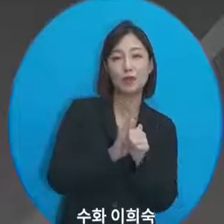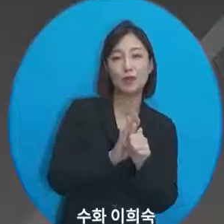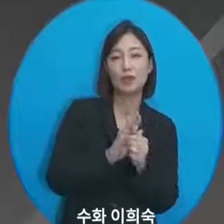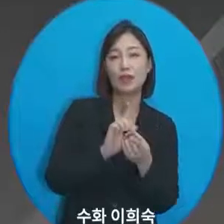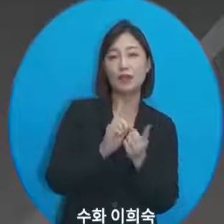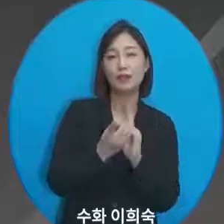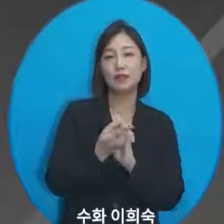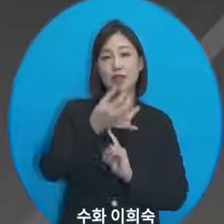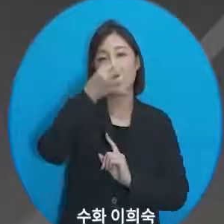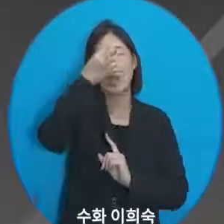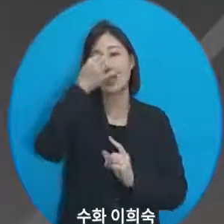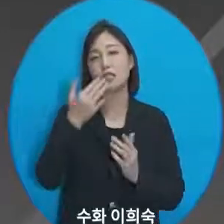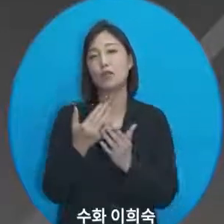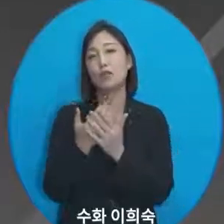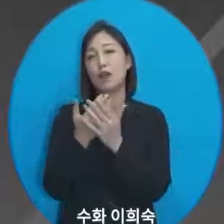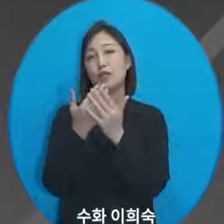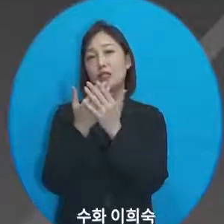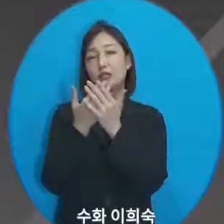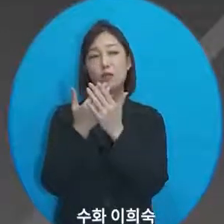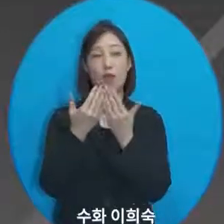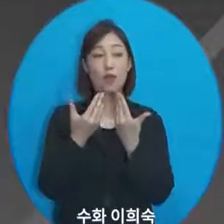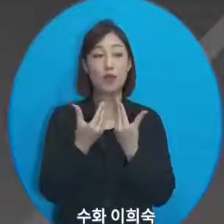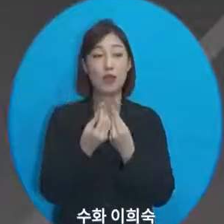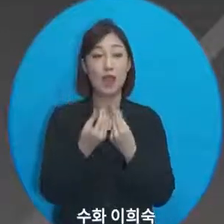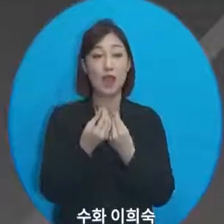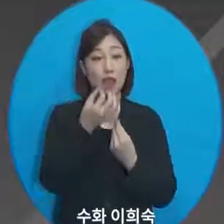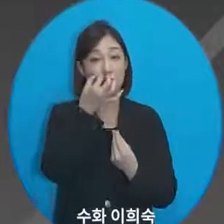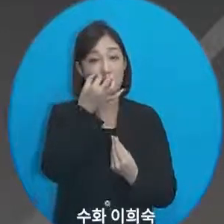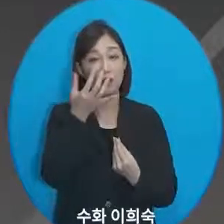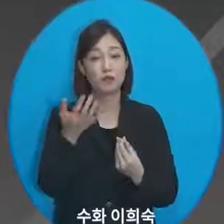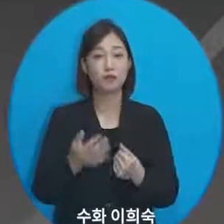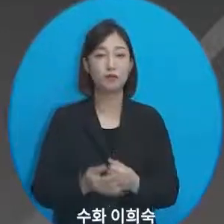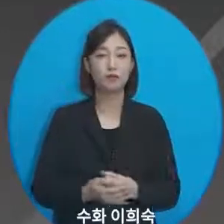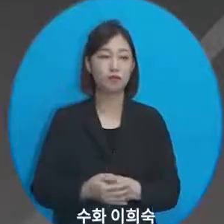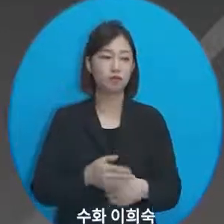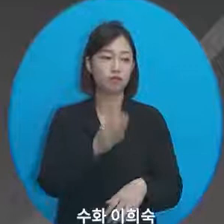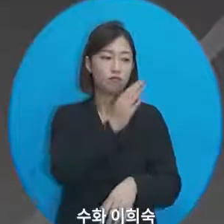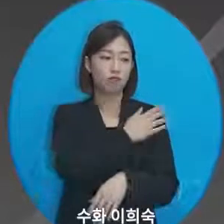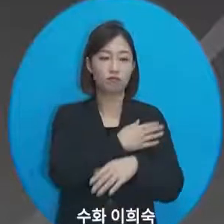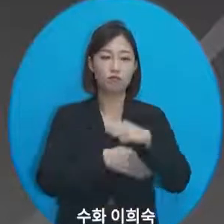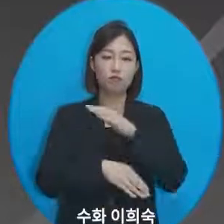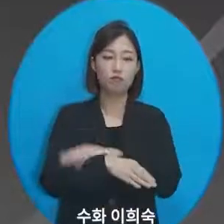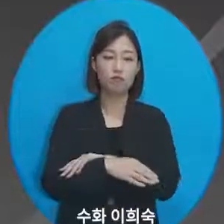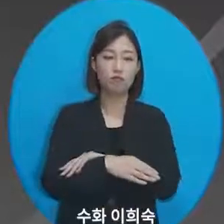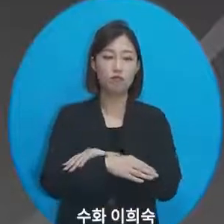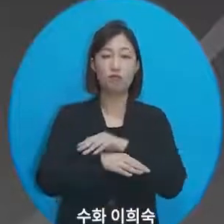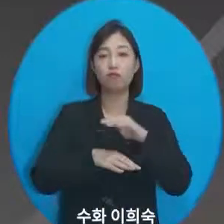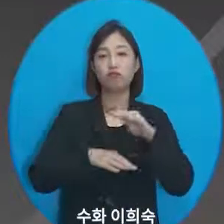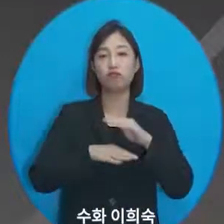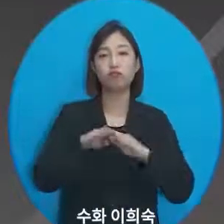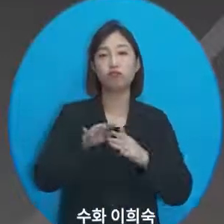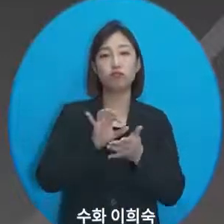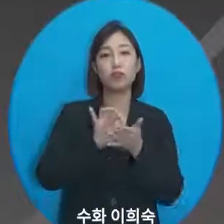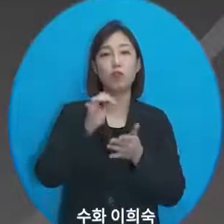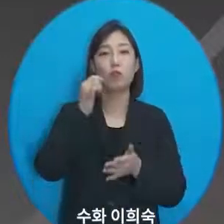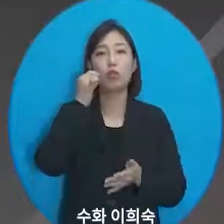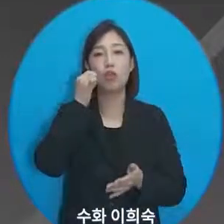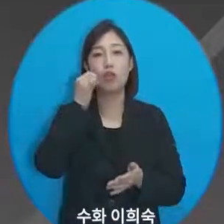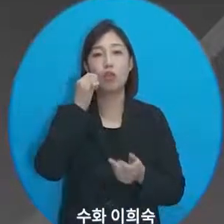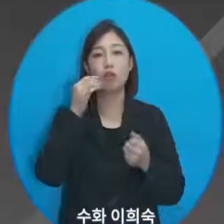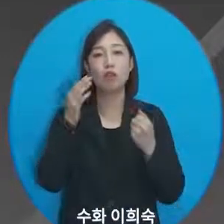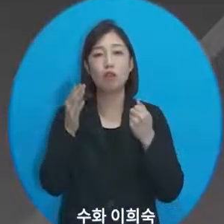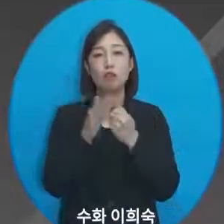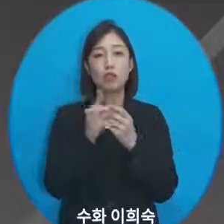그러한 예로서 손톱깎이 한 손만 사용하는 사람에게 있어서는